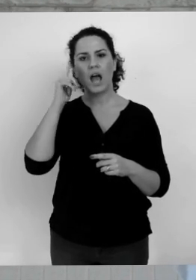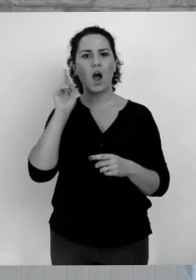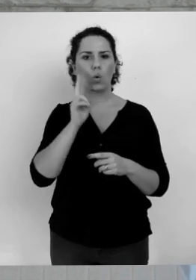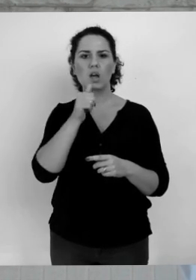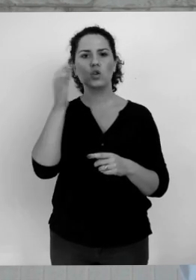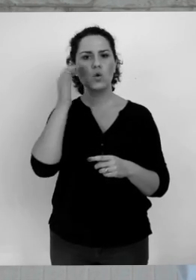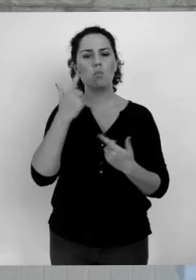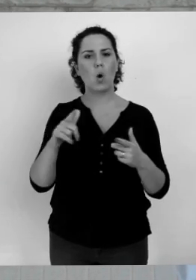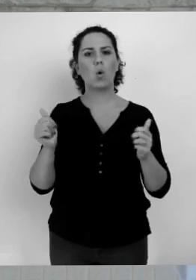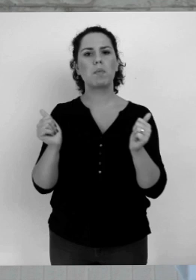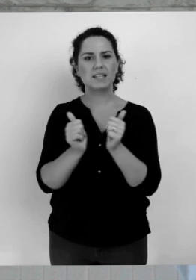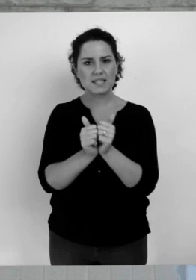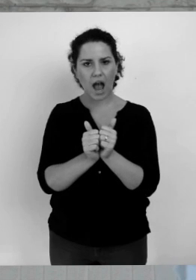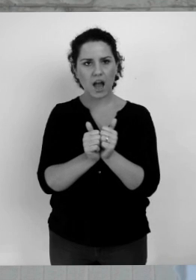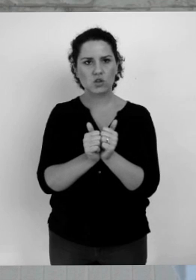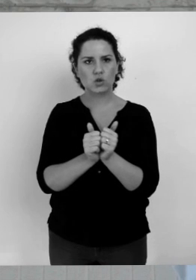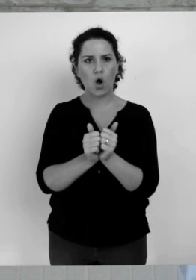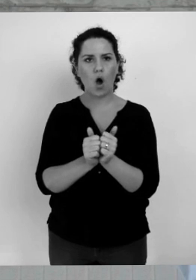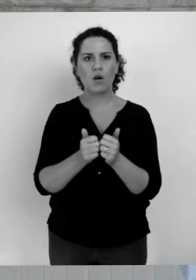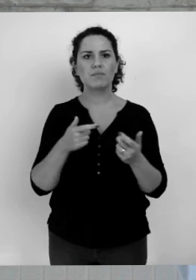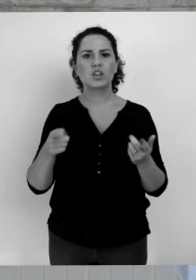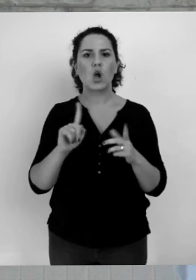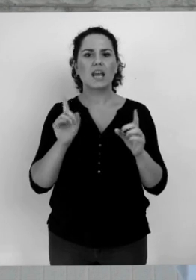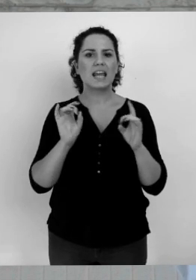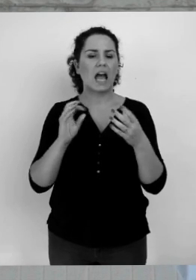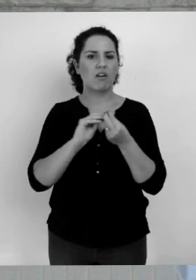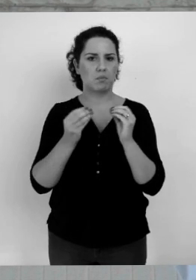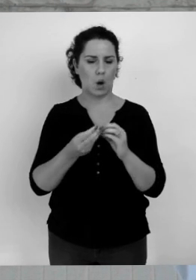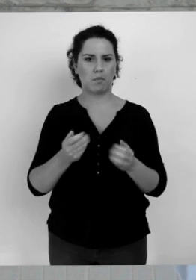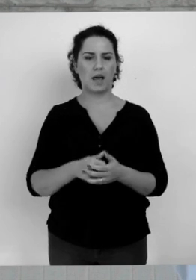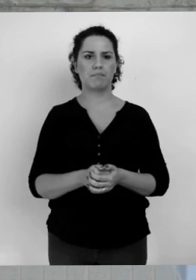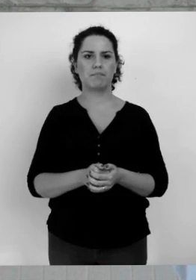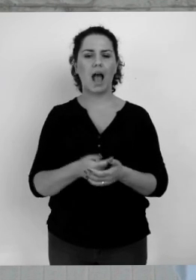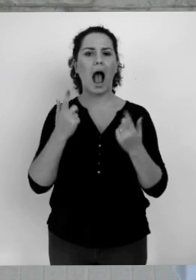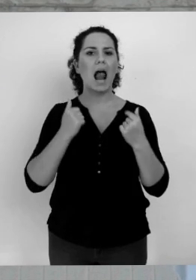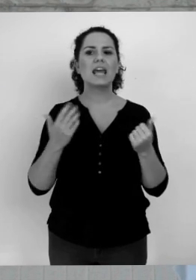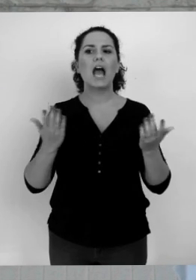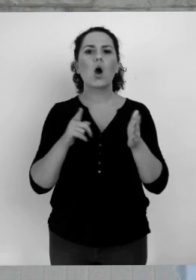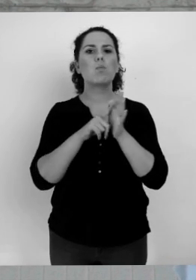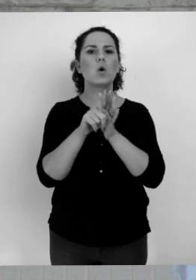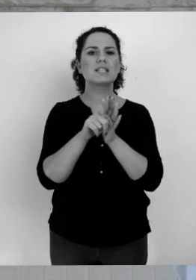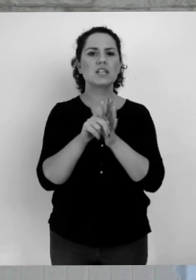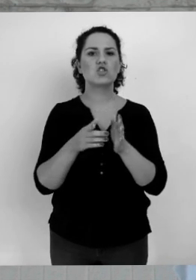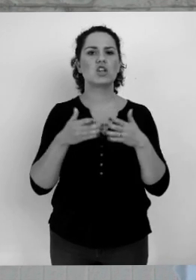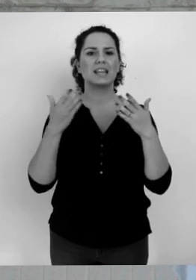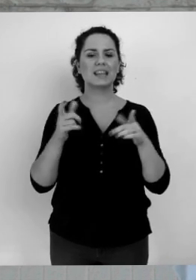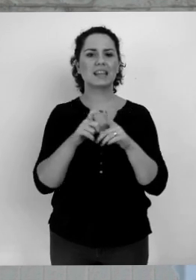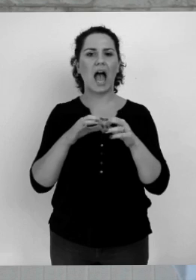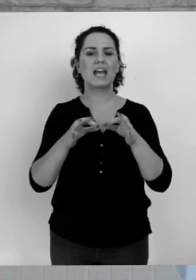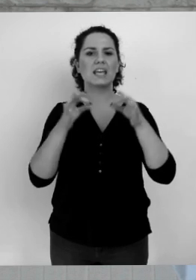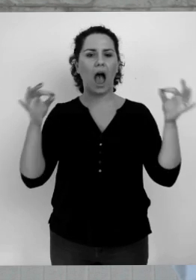mogu biti zajedno, da to nije nikakav problem. Ali kako postići, dakle, da